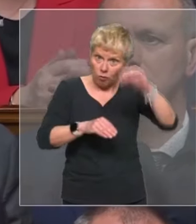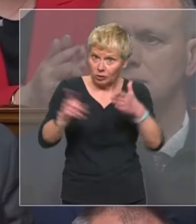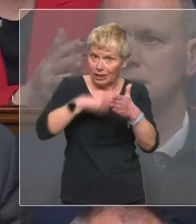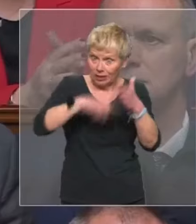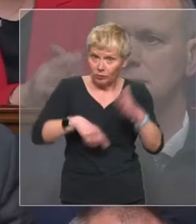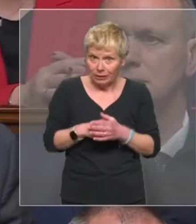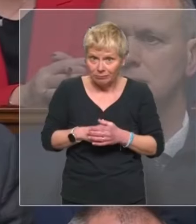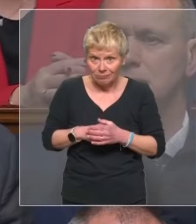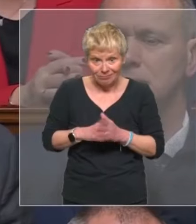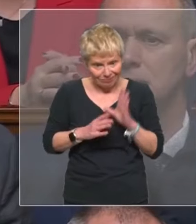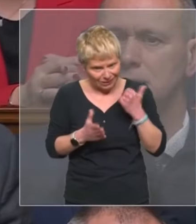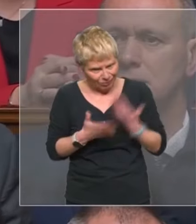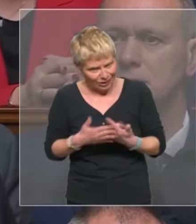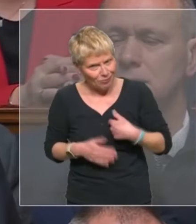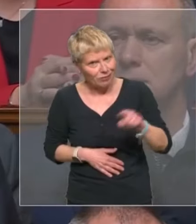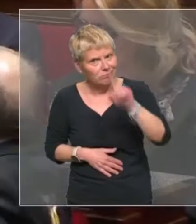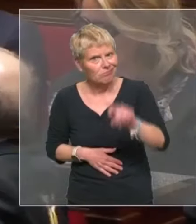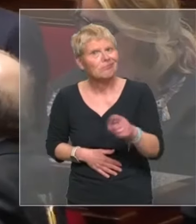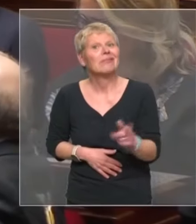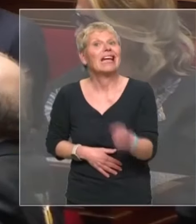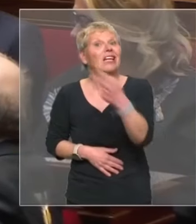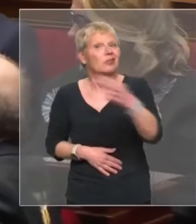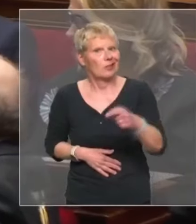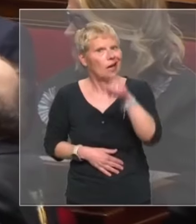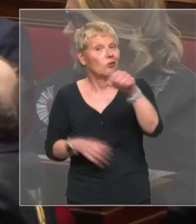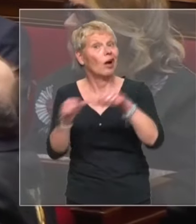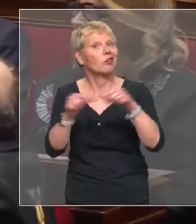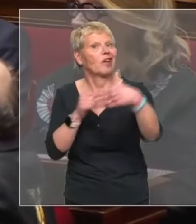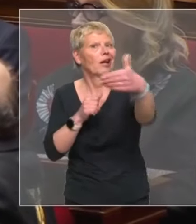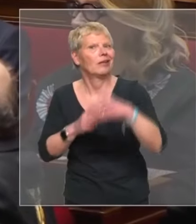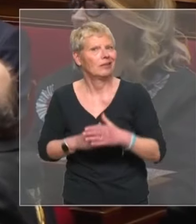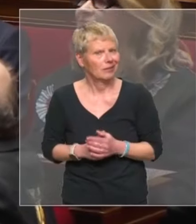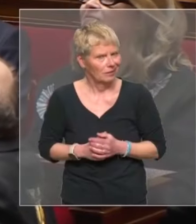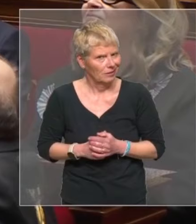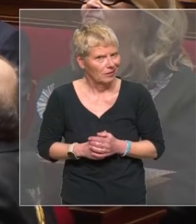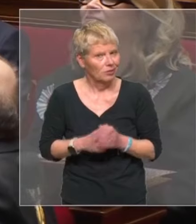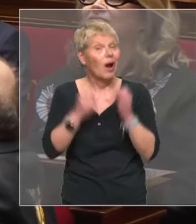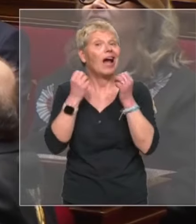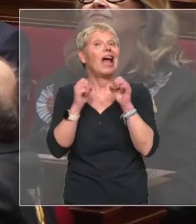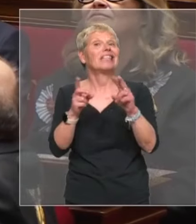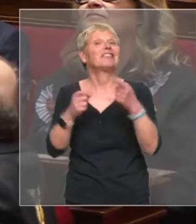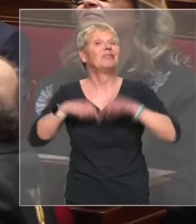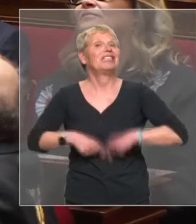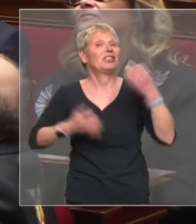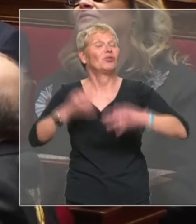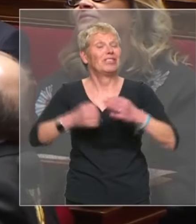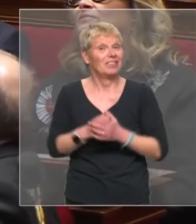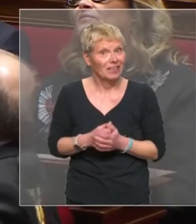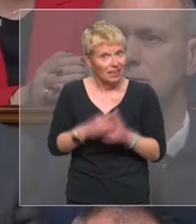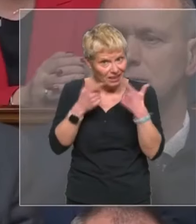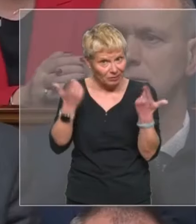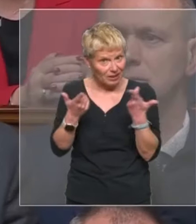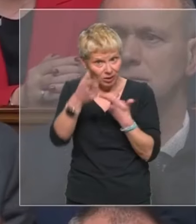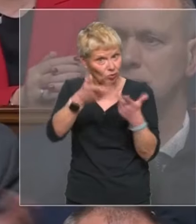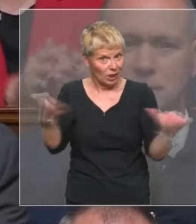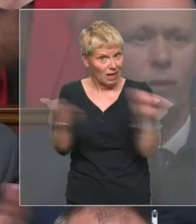ma question qu'allez-vous faire de l'éducation nationale madame l'X Gard des saau etesvous la aujourd'hui pour prononcer sa liquidation judiciaire